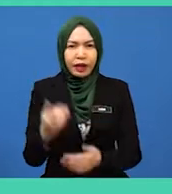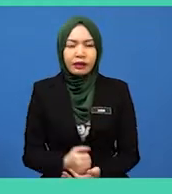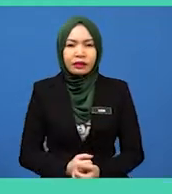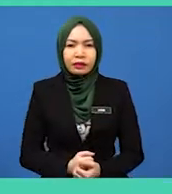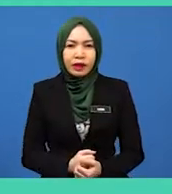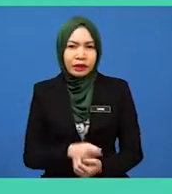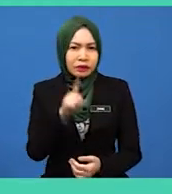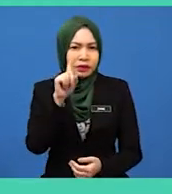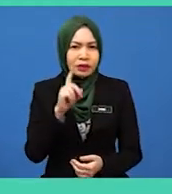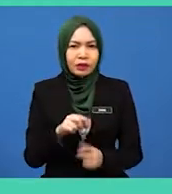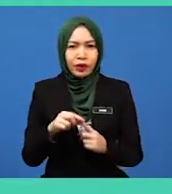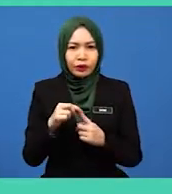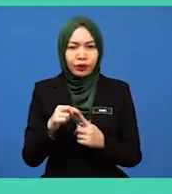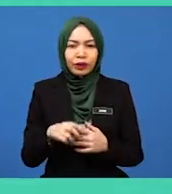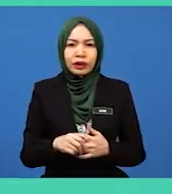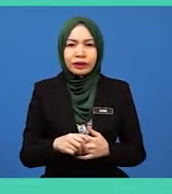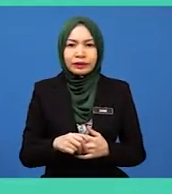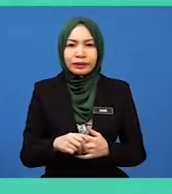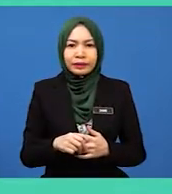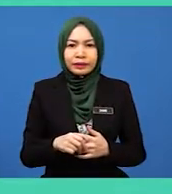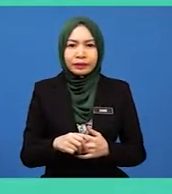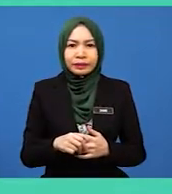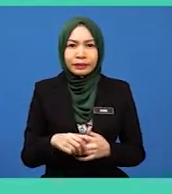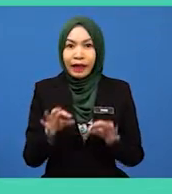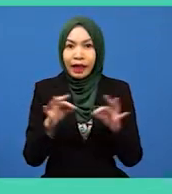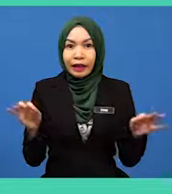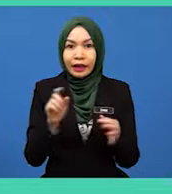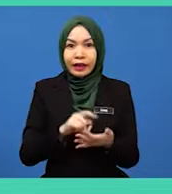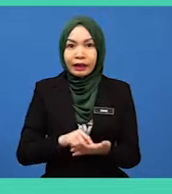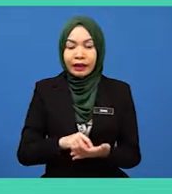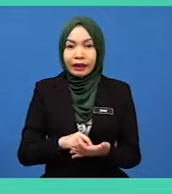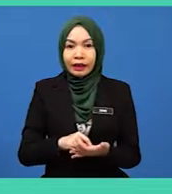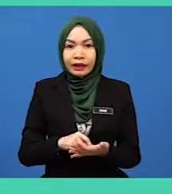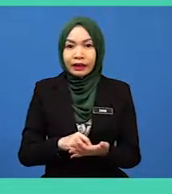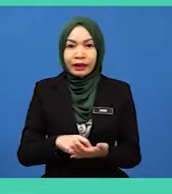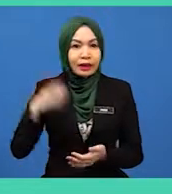Ayat seruan yang menunjukkan perasaan sedar akan sesuatu ialah,